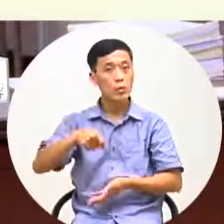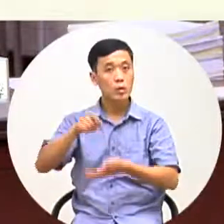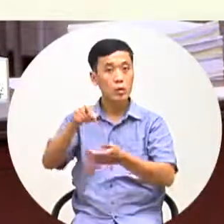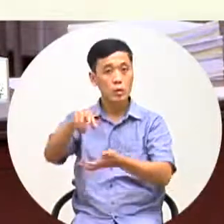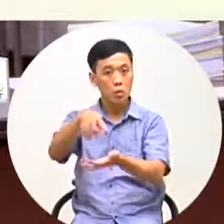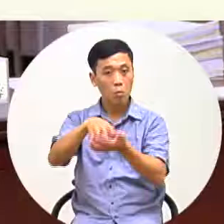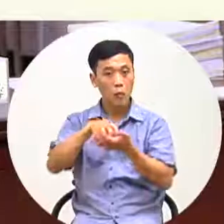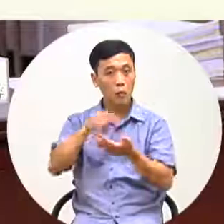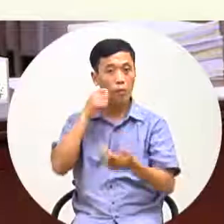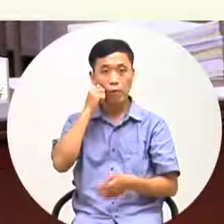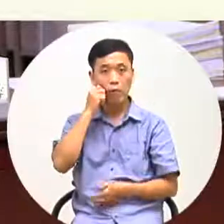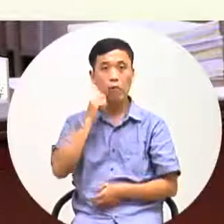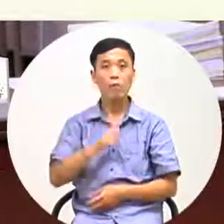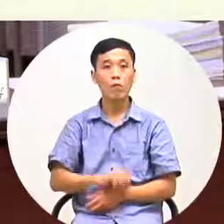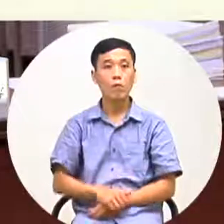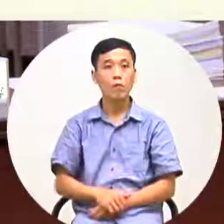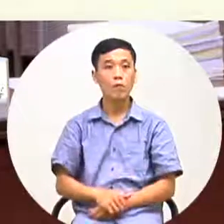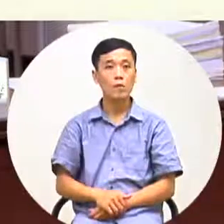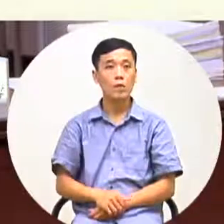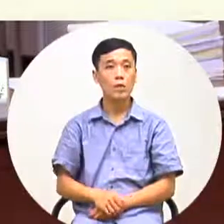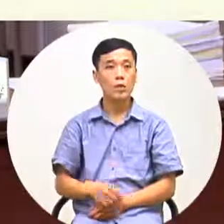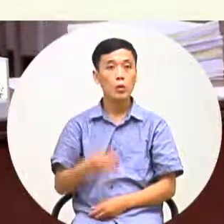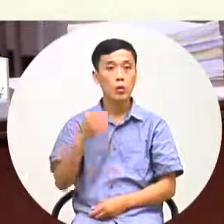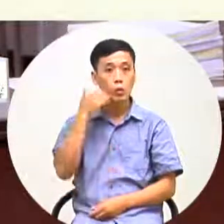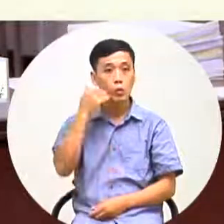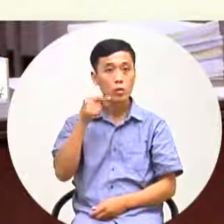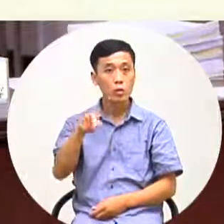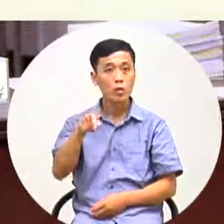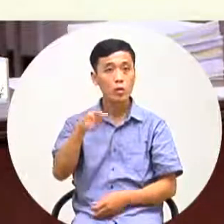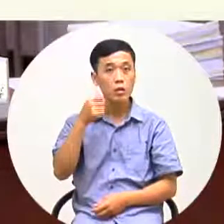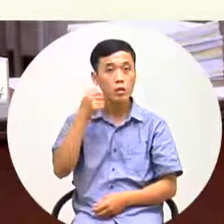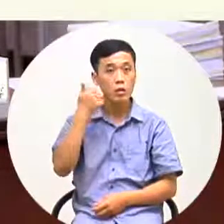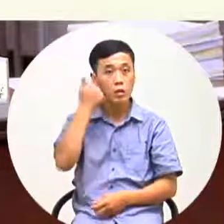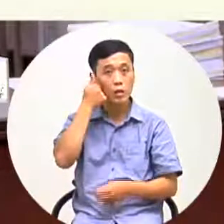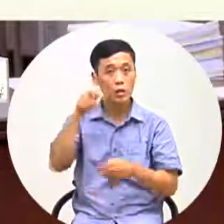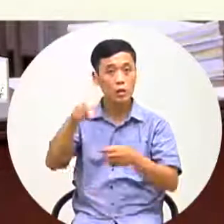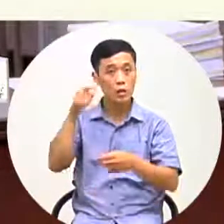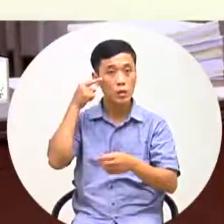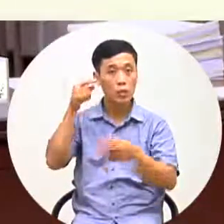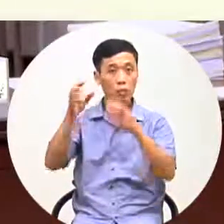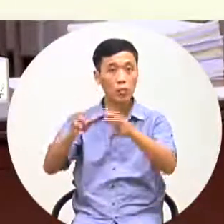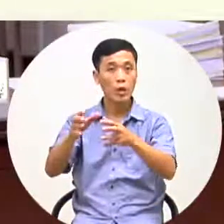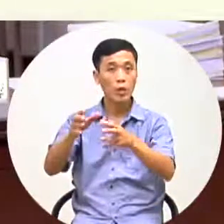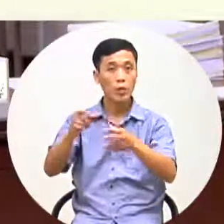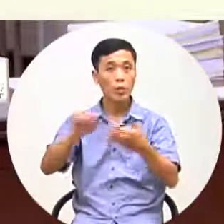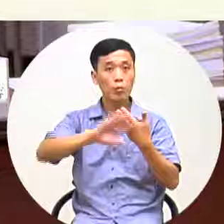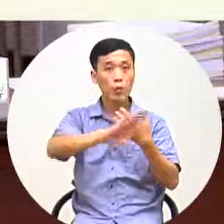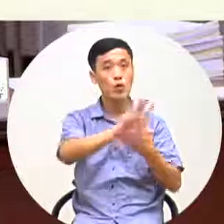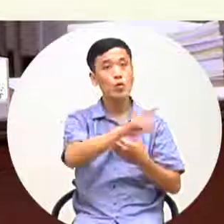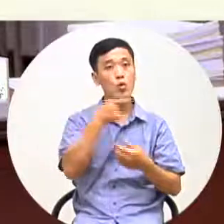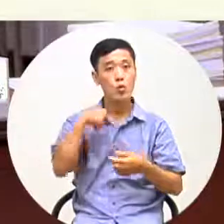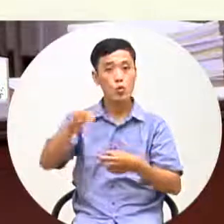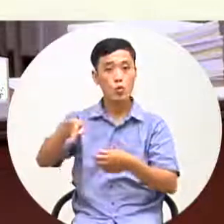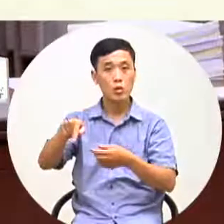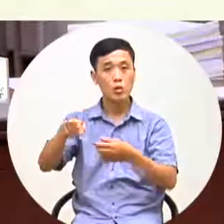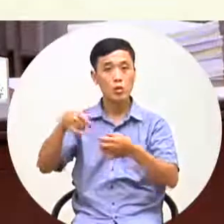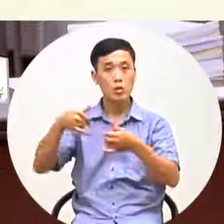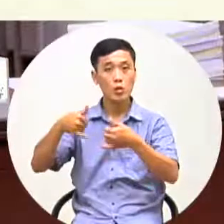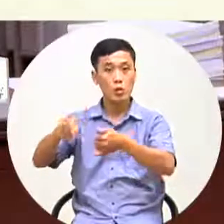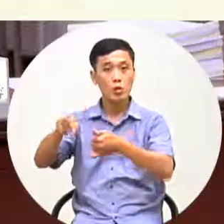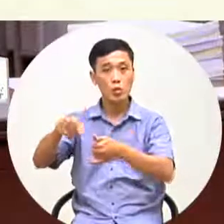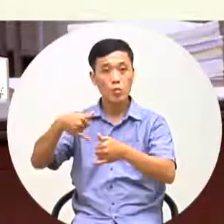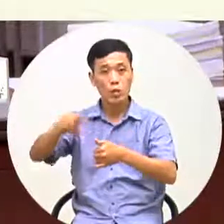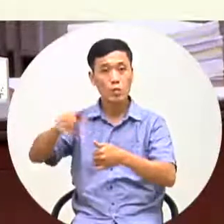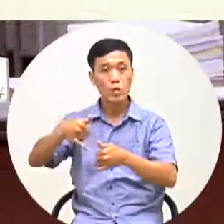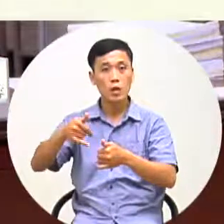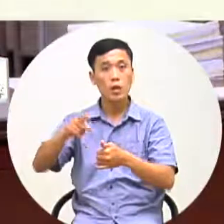不对？我无讲啊，这个上要一个所在变卖钱，我来别里面嘛有，我为虾米要一条无道路处理的所在咧？哦，啊，所以咧就是讲这件